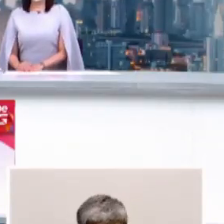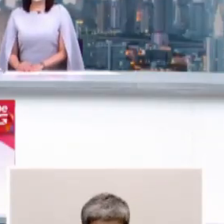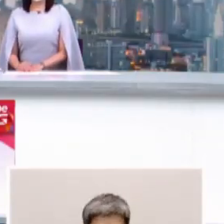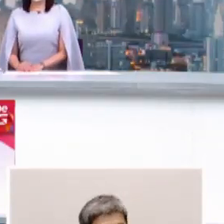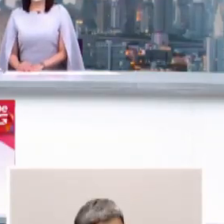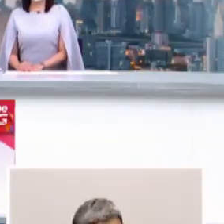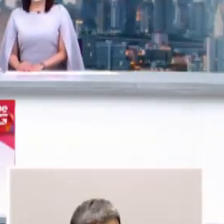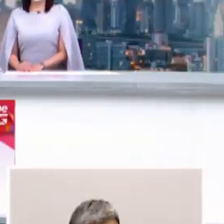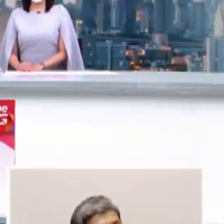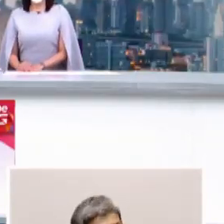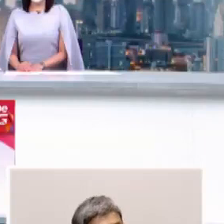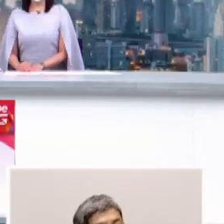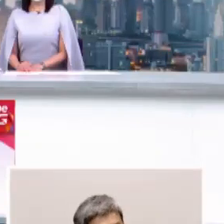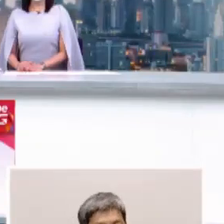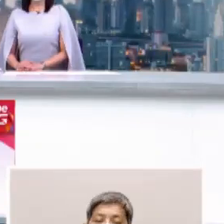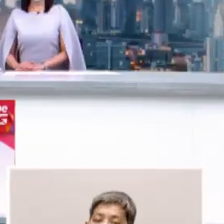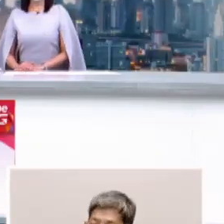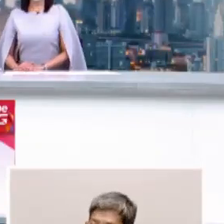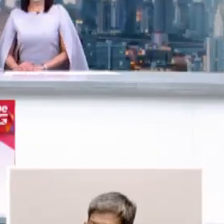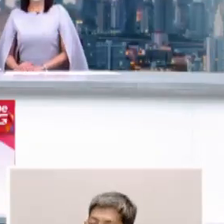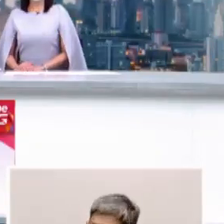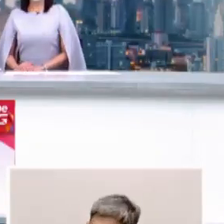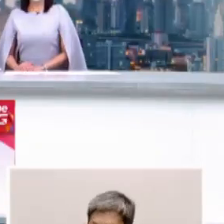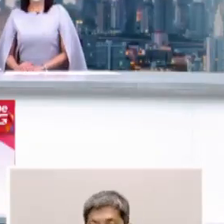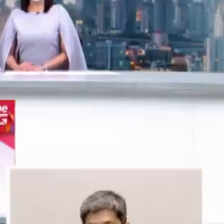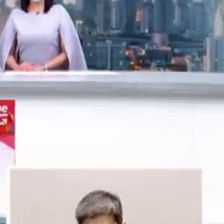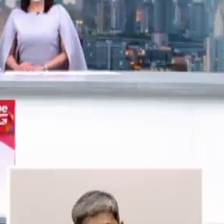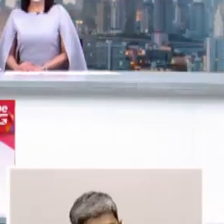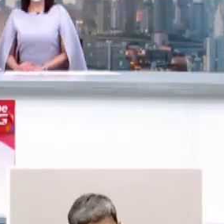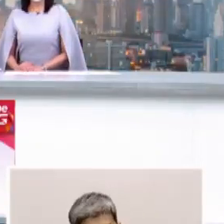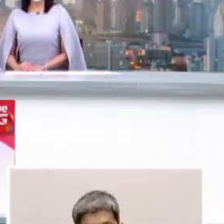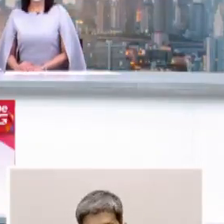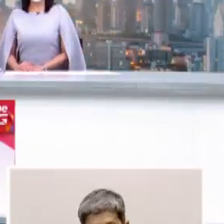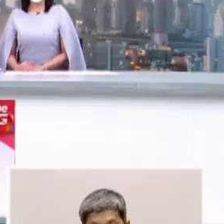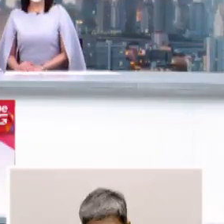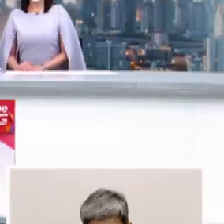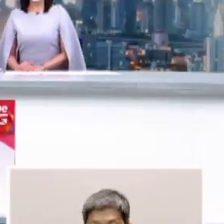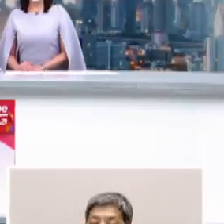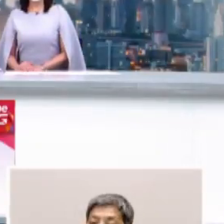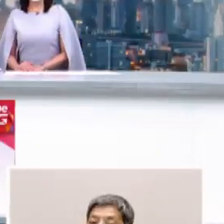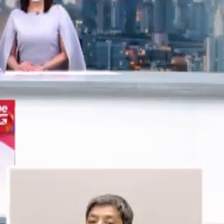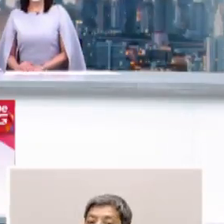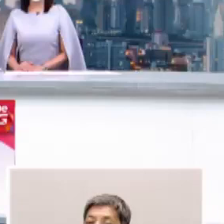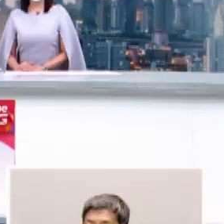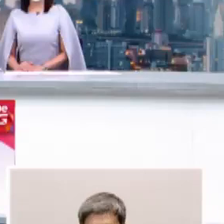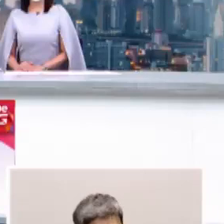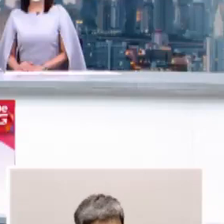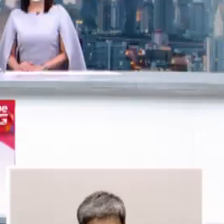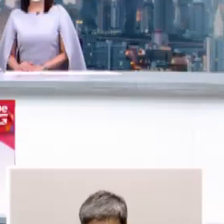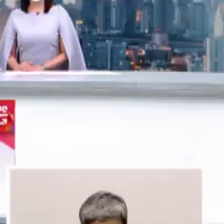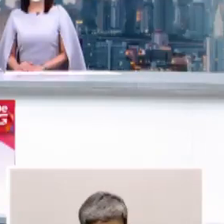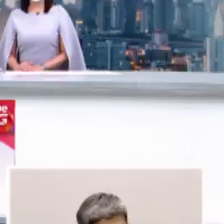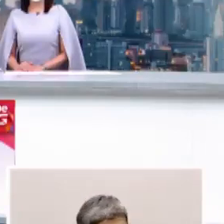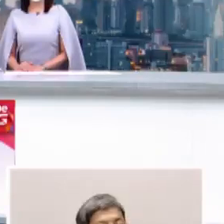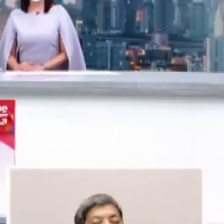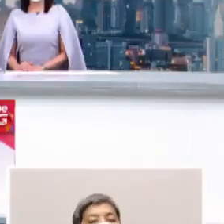อบคำถามยังไงนะคะรัฐบาลกลางอินเดียเนี่ยแล้วก็รัฐบาลของรัฐที่จะให้จัดงานจะตอบคำถามศาลยังไงที่จะอนุญาตให้มีการไปร่วม